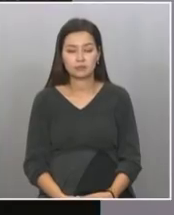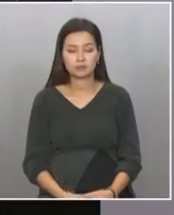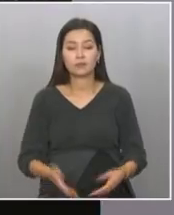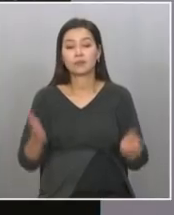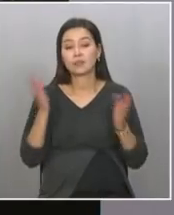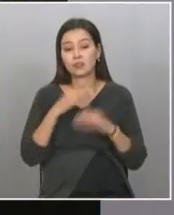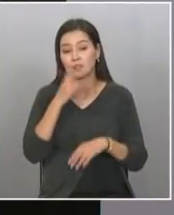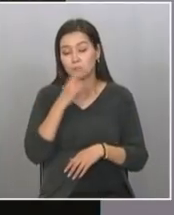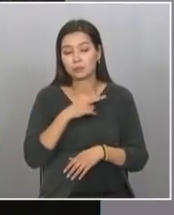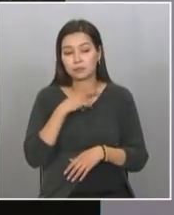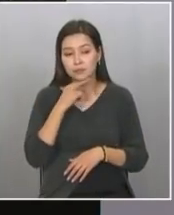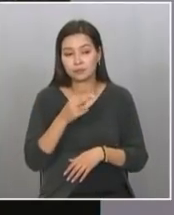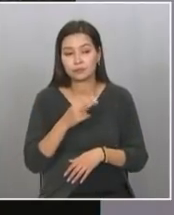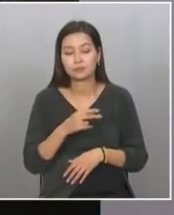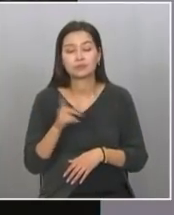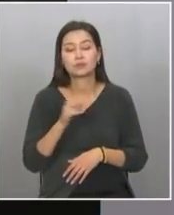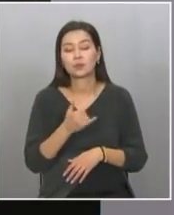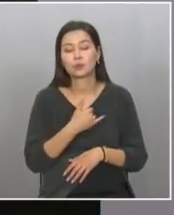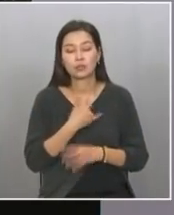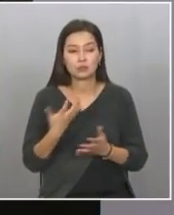Давайте посмотрим, что у нас